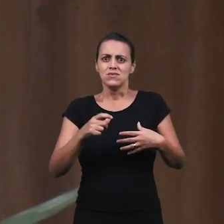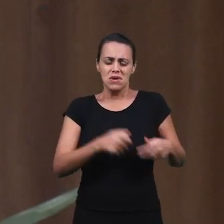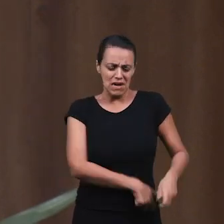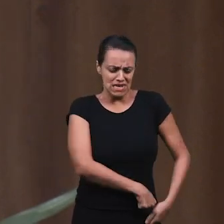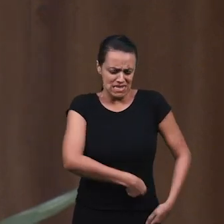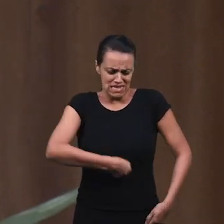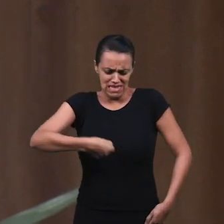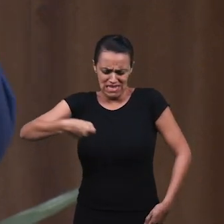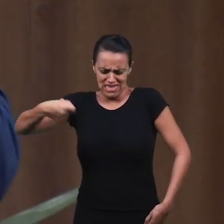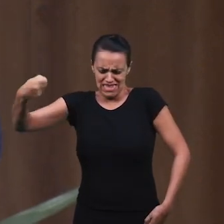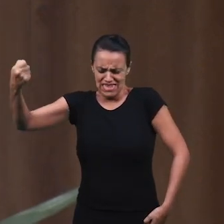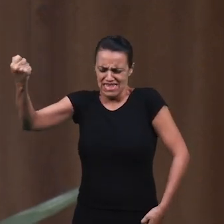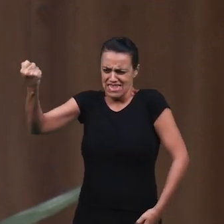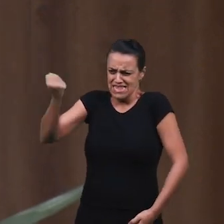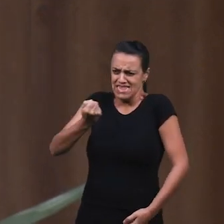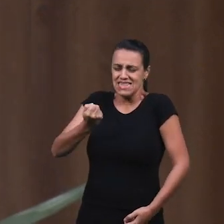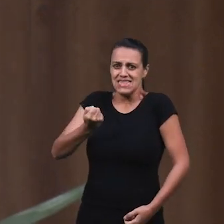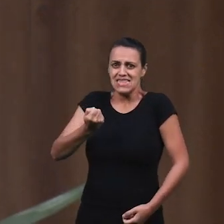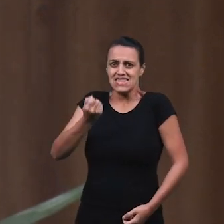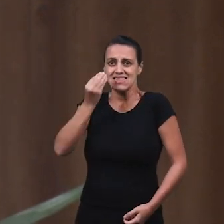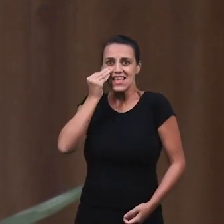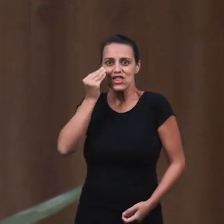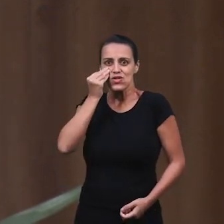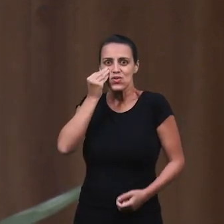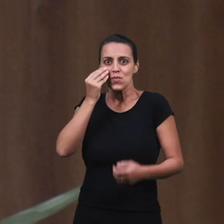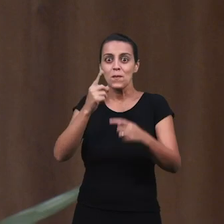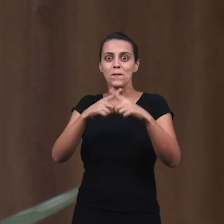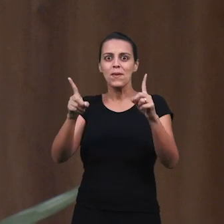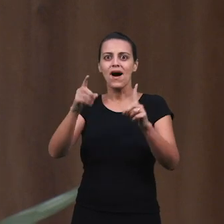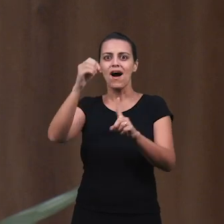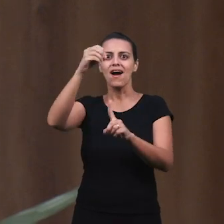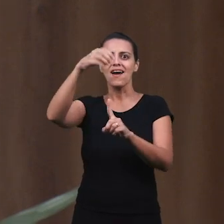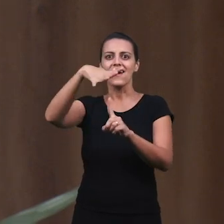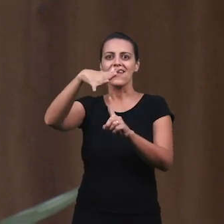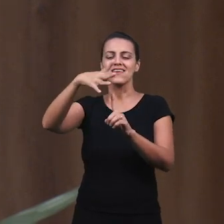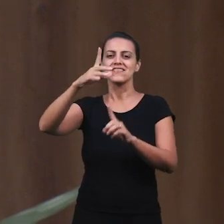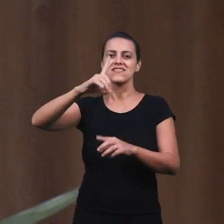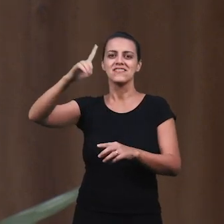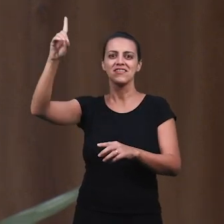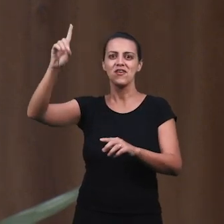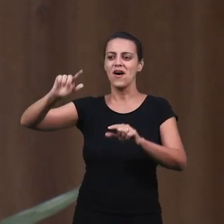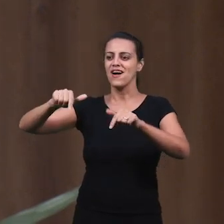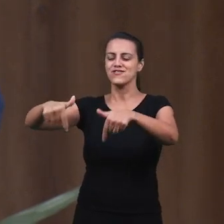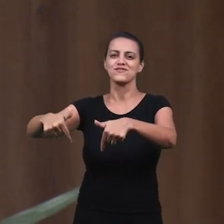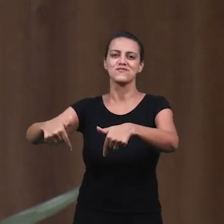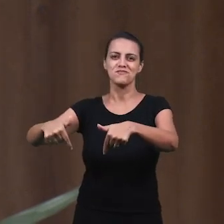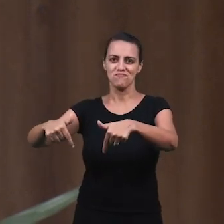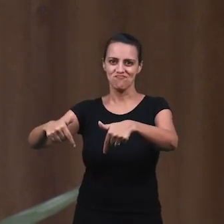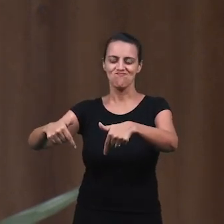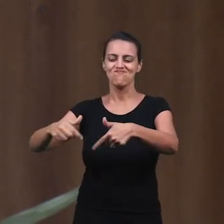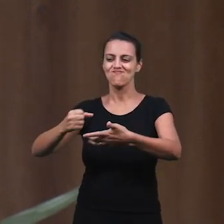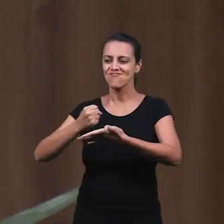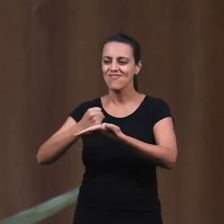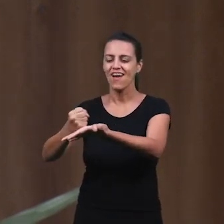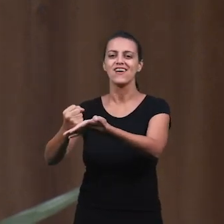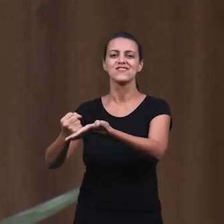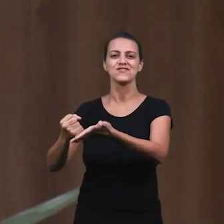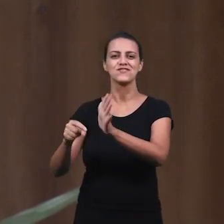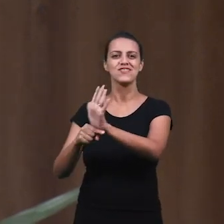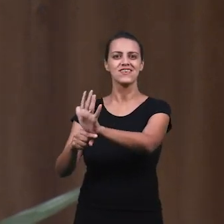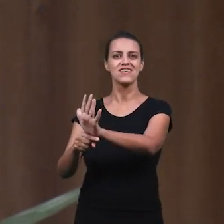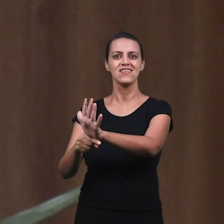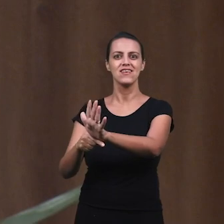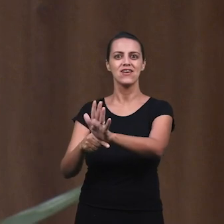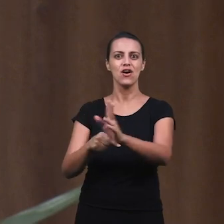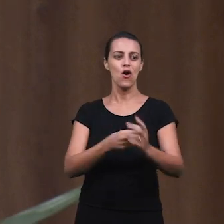la grâce de Dieu s'est manifestée à sa faveur. Paul et Silas ont commencé à prêcher et